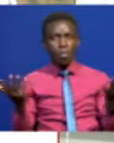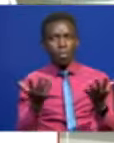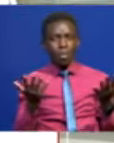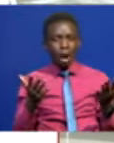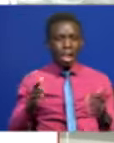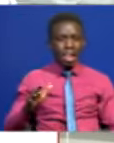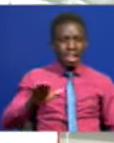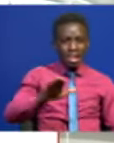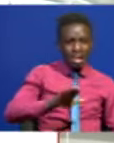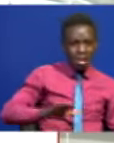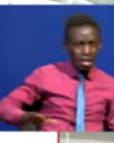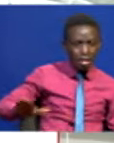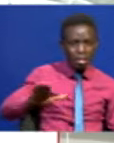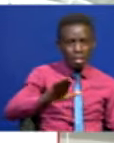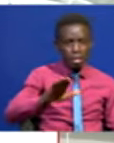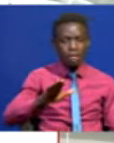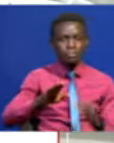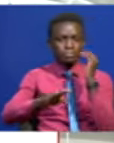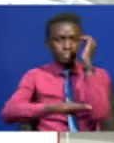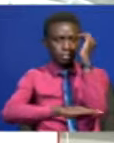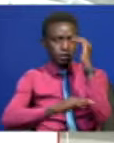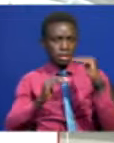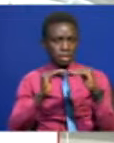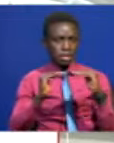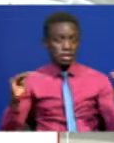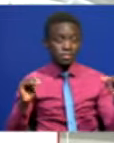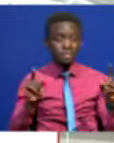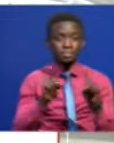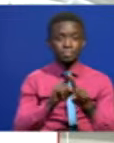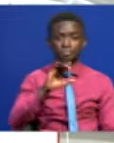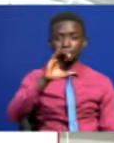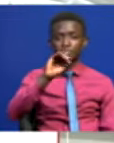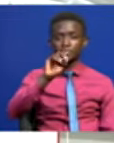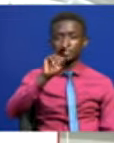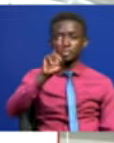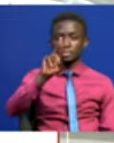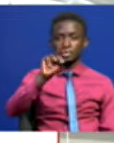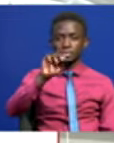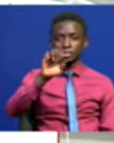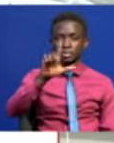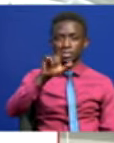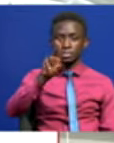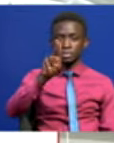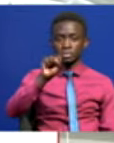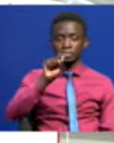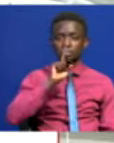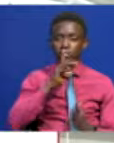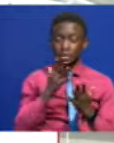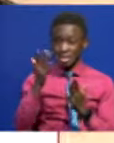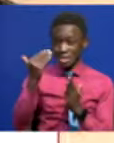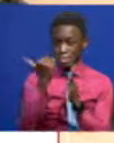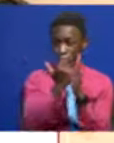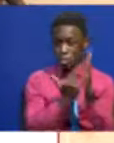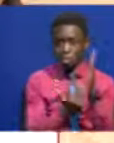vijana katika Wizara ya Michezo, Daktari Cornelius Ombage, amesema hatua hii itasaidia katika kukuza ubunifu mapema.